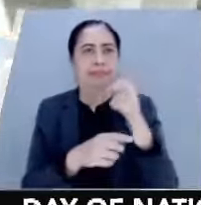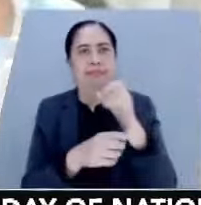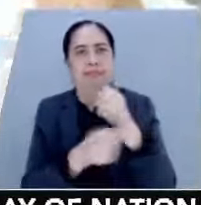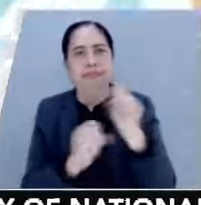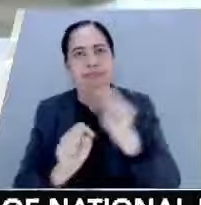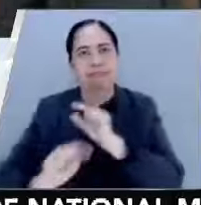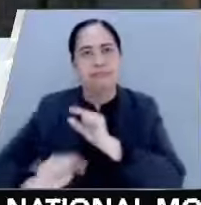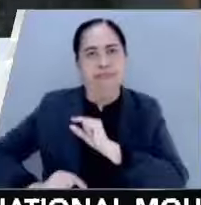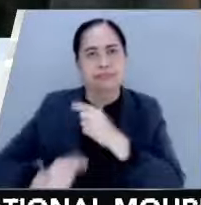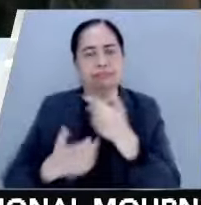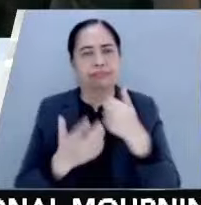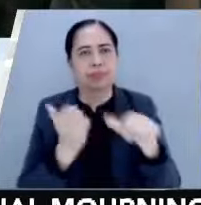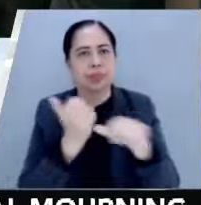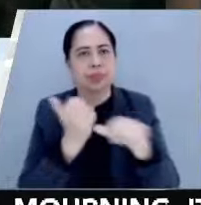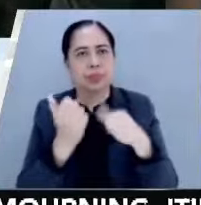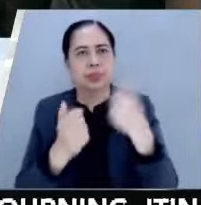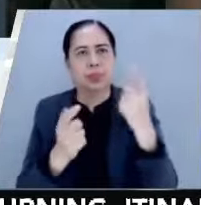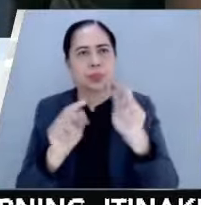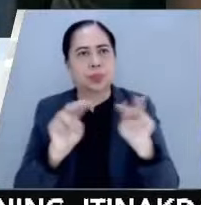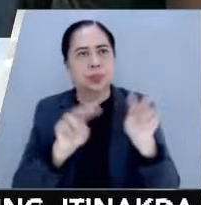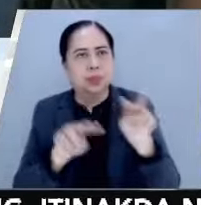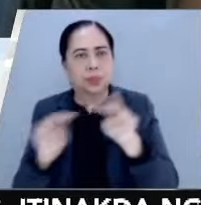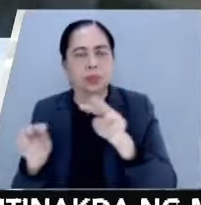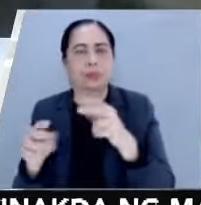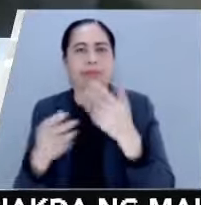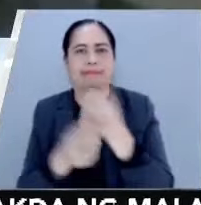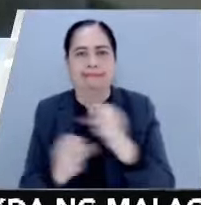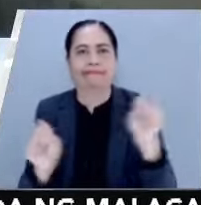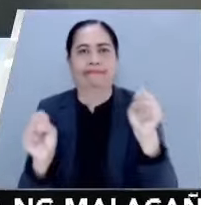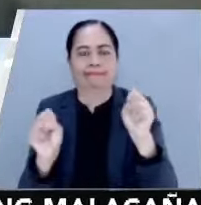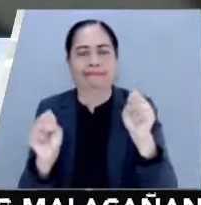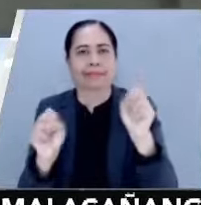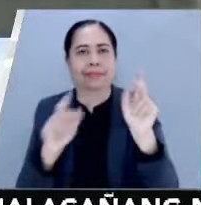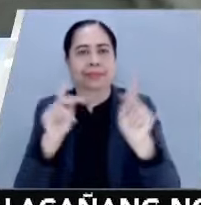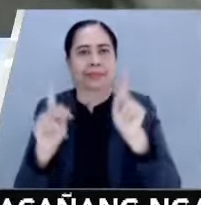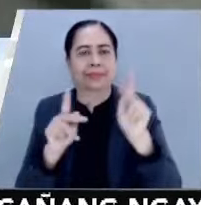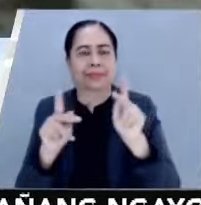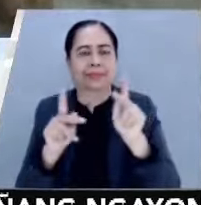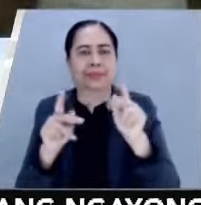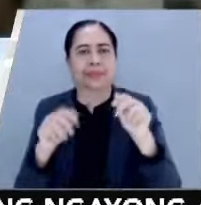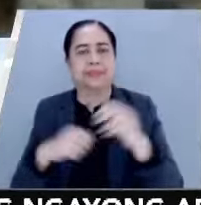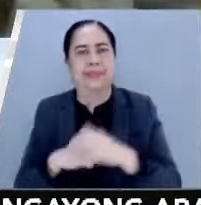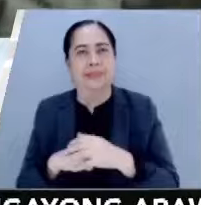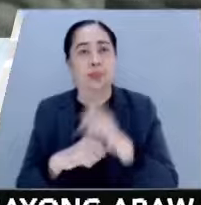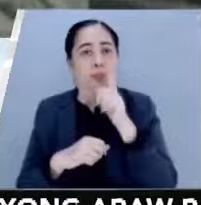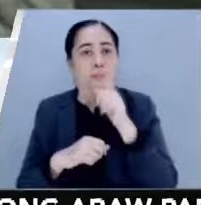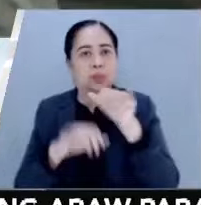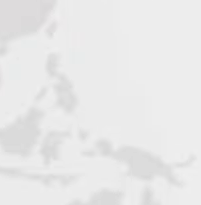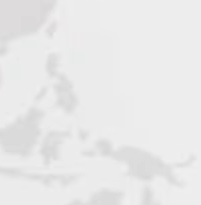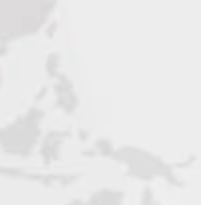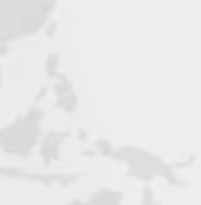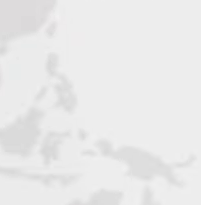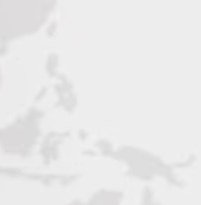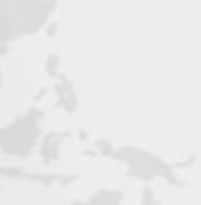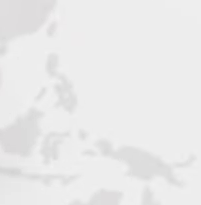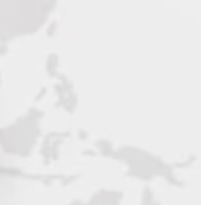maasikaso at masiguro yung seguridad ng mga kababayan natin na nananatili dito sa